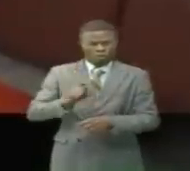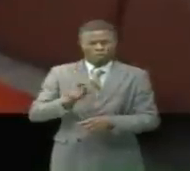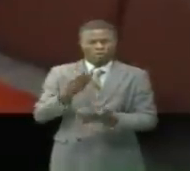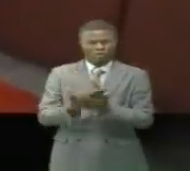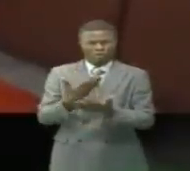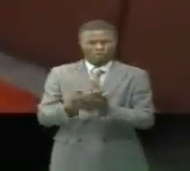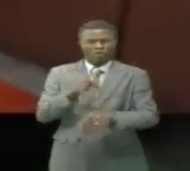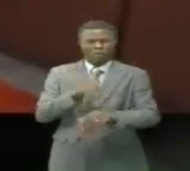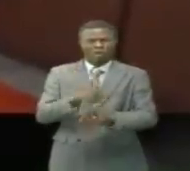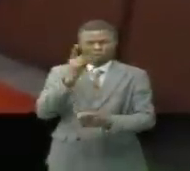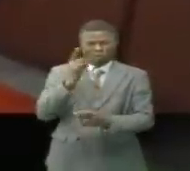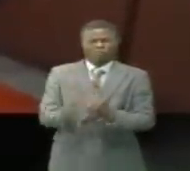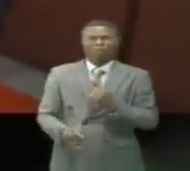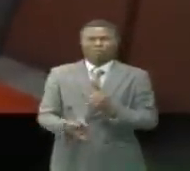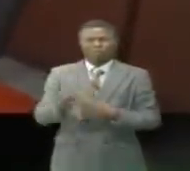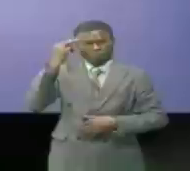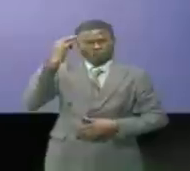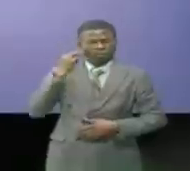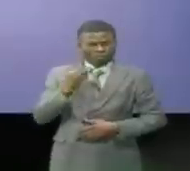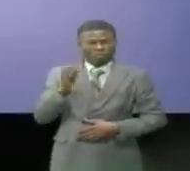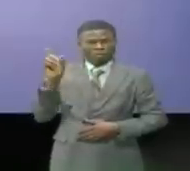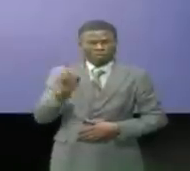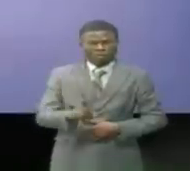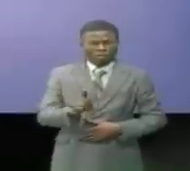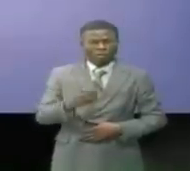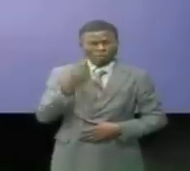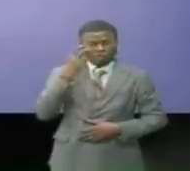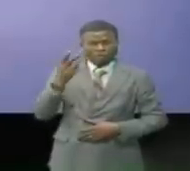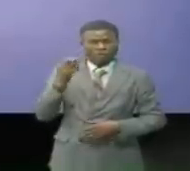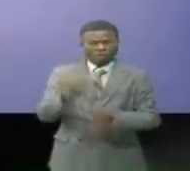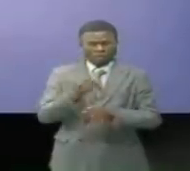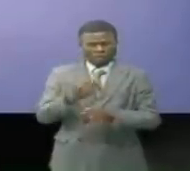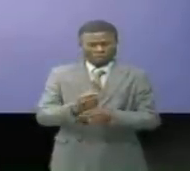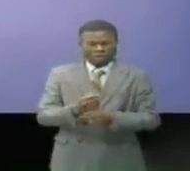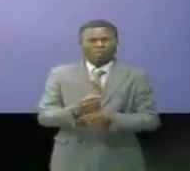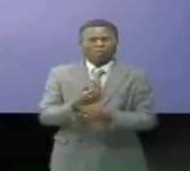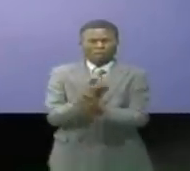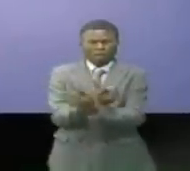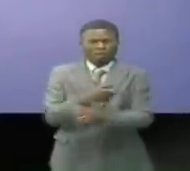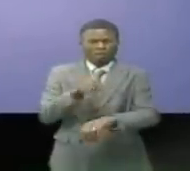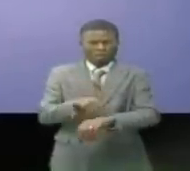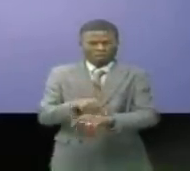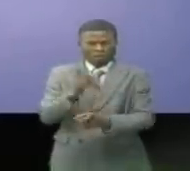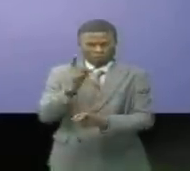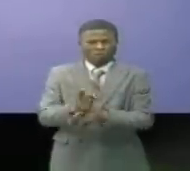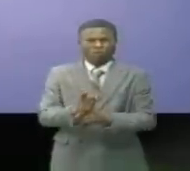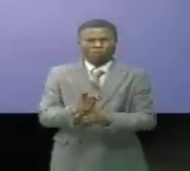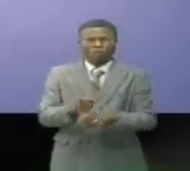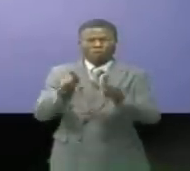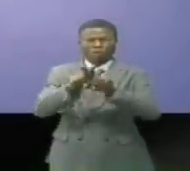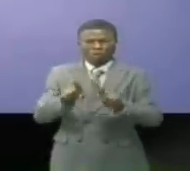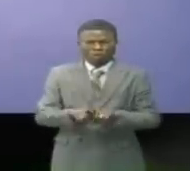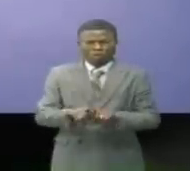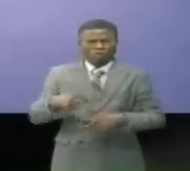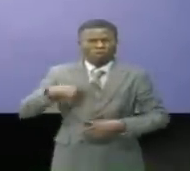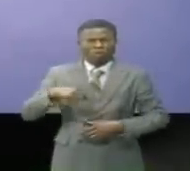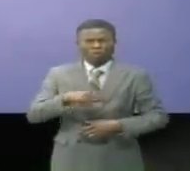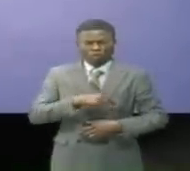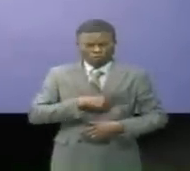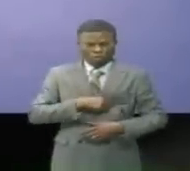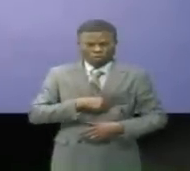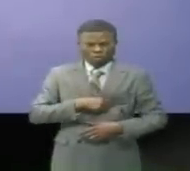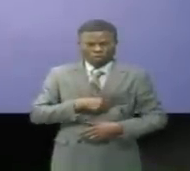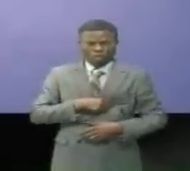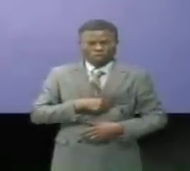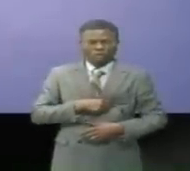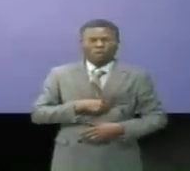normes requises. Le ministre tient aussi à ce que les travaux se fassent dans les normes et que nous ne puissions pas